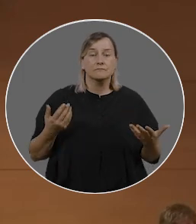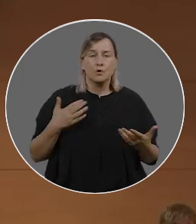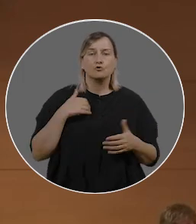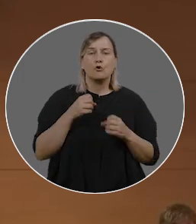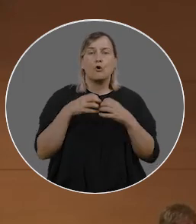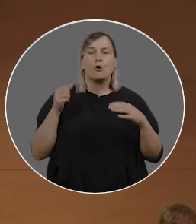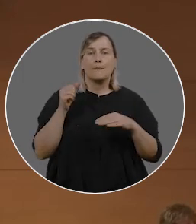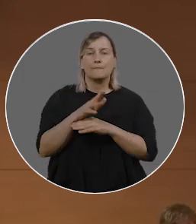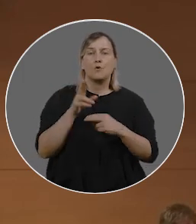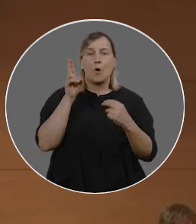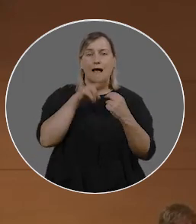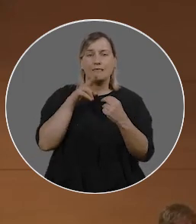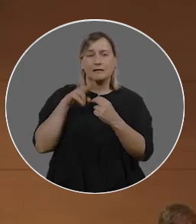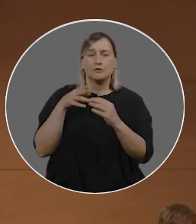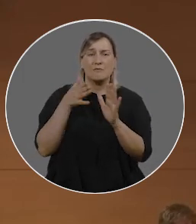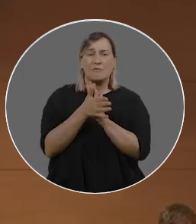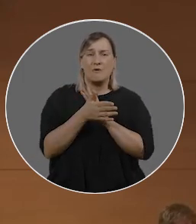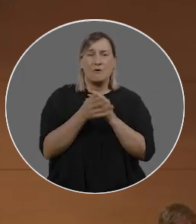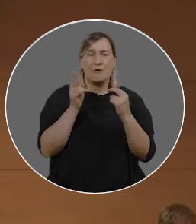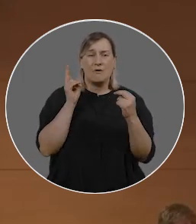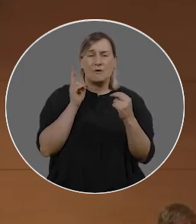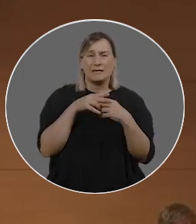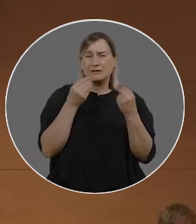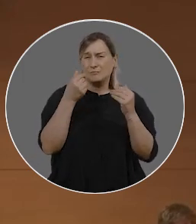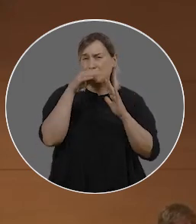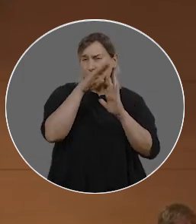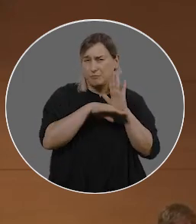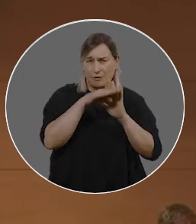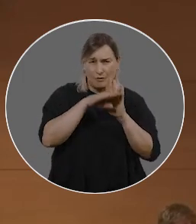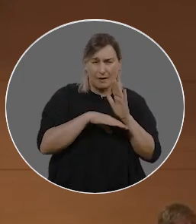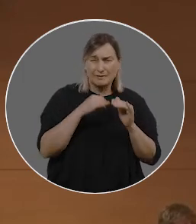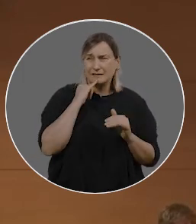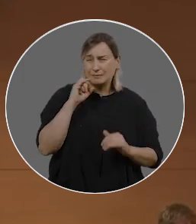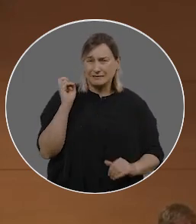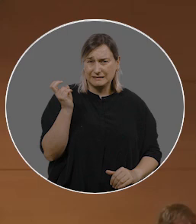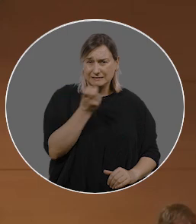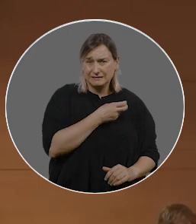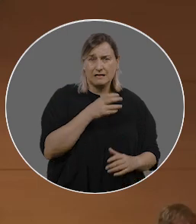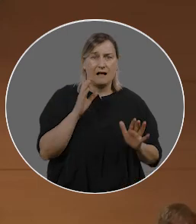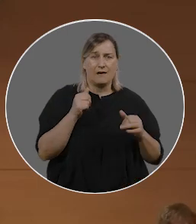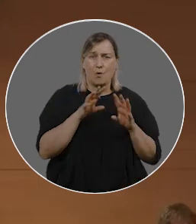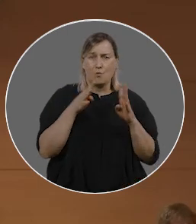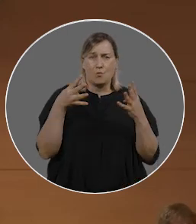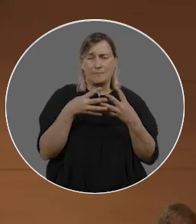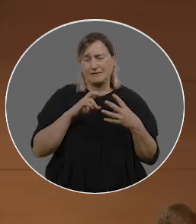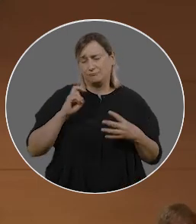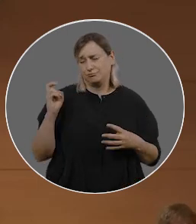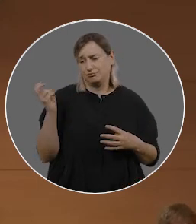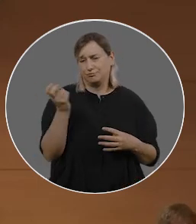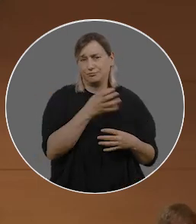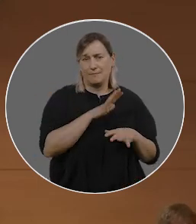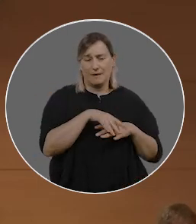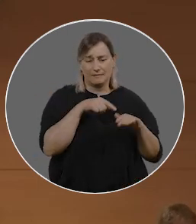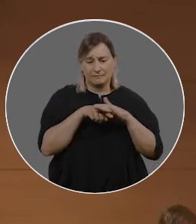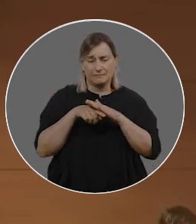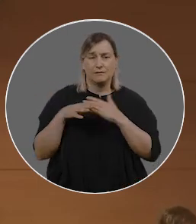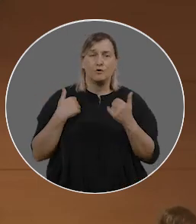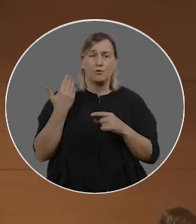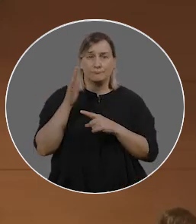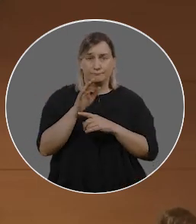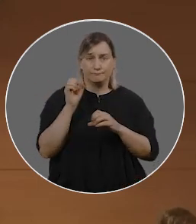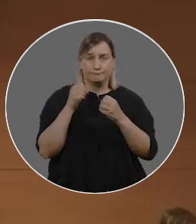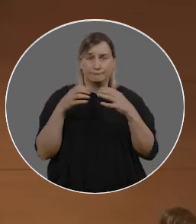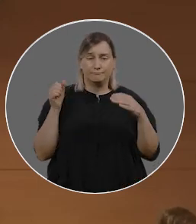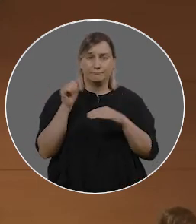anna.matamala@uab.cat. I llavors jo us envio els enllaços, perquè com que són tants programes i tants idiomes, hi ha moltes webs per trobar-ho